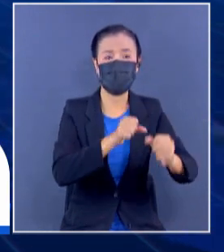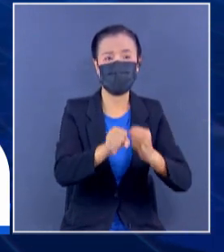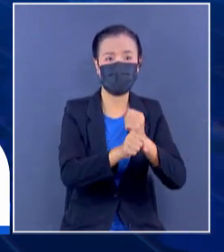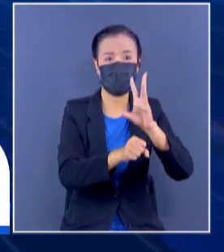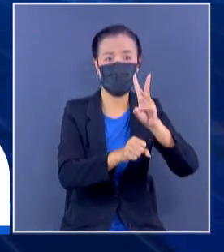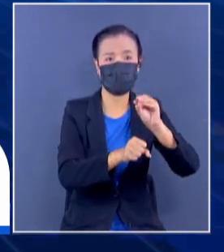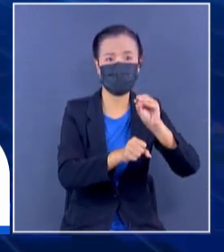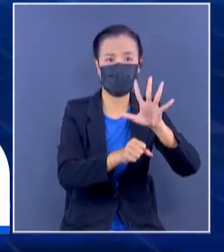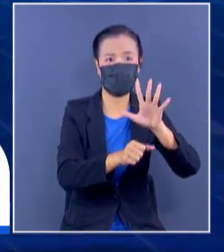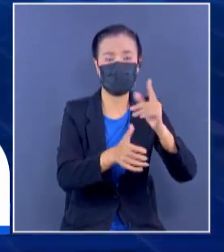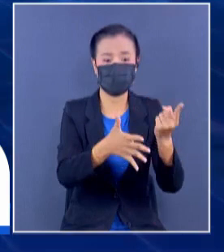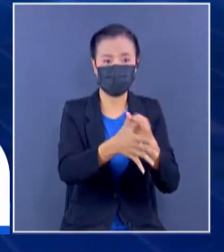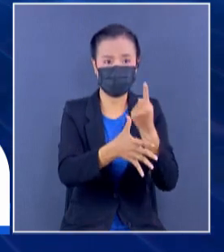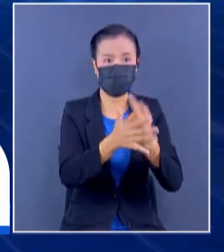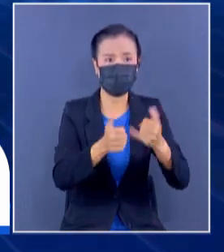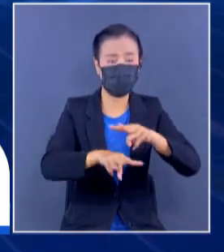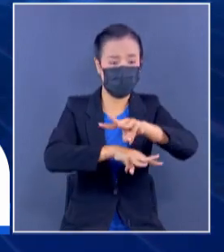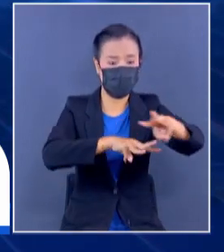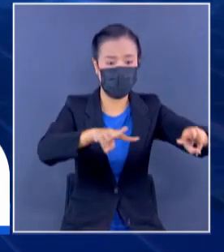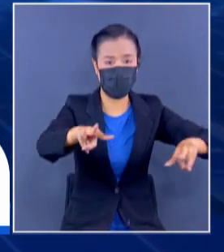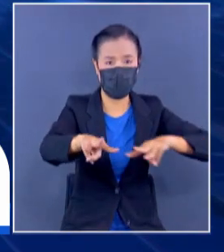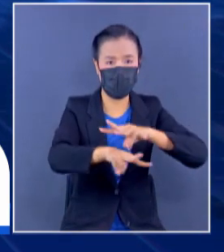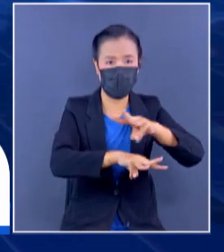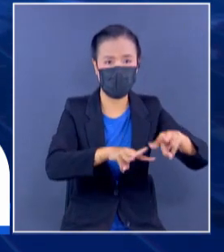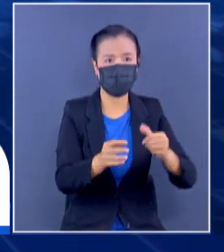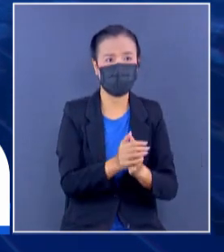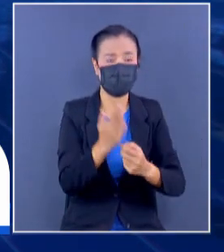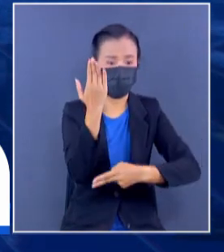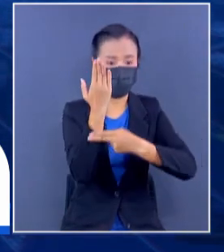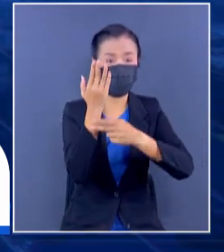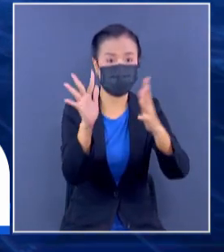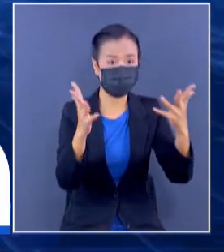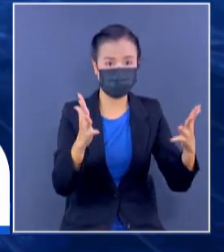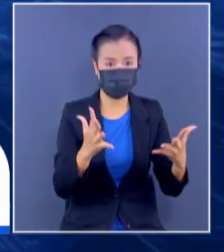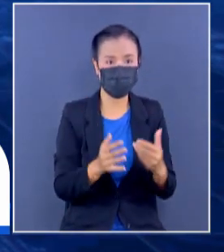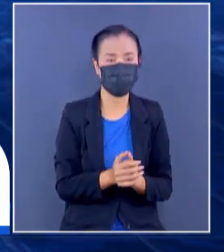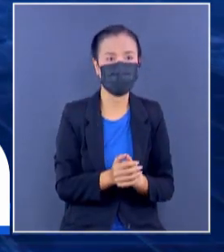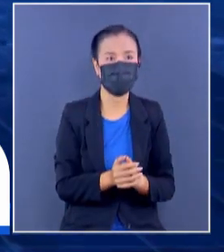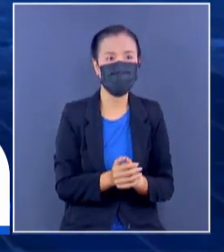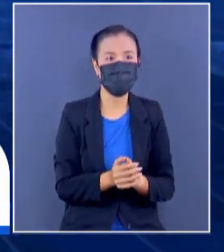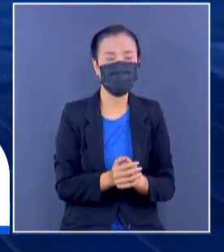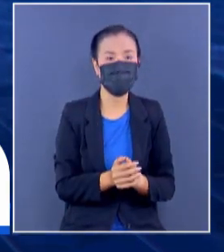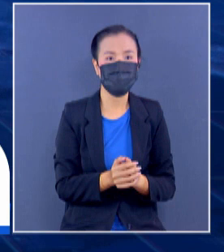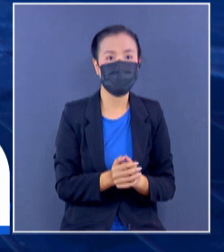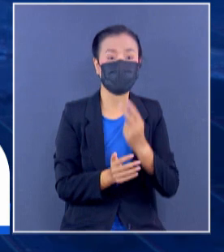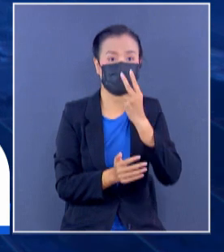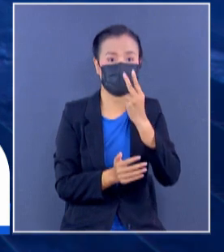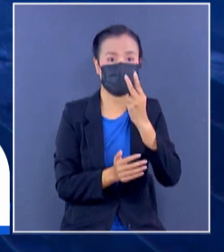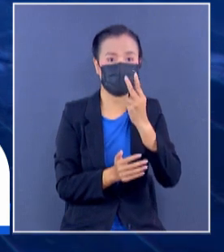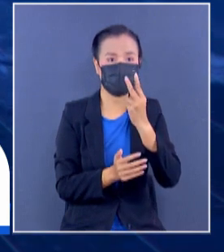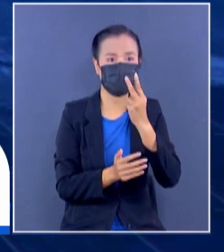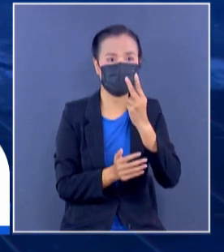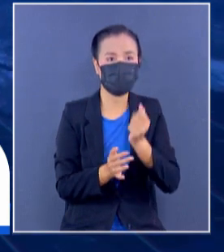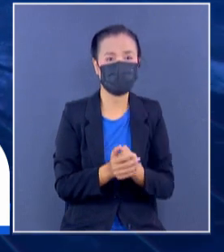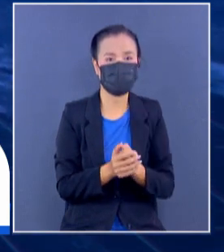จจุบันกลายเป็นพื้นที่โล่งครับไม่เหลือสภาพของการเป็นโรงแรมที่ตามไปได้เนี่ยเพราะว่าเห็นว่าในคลิปเนี่ย